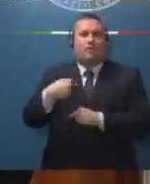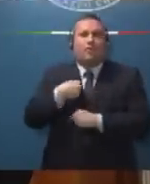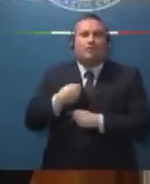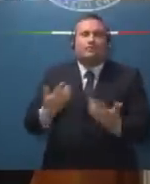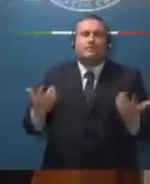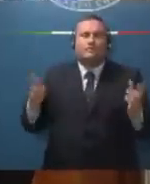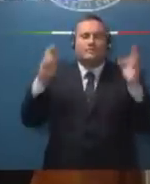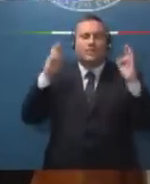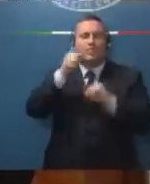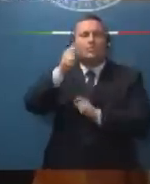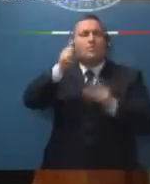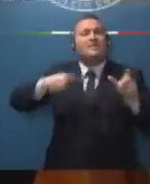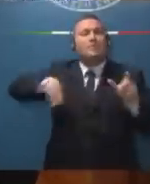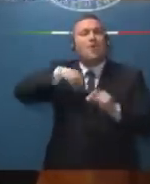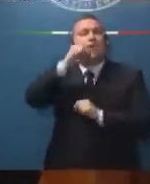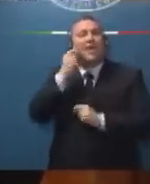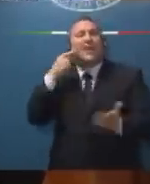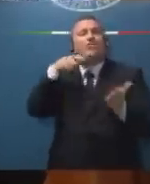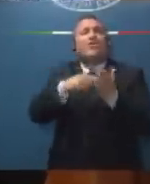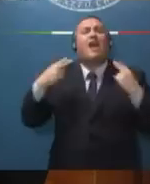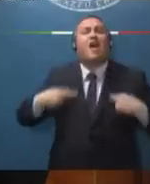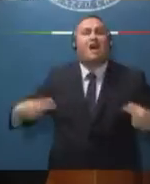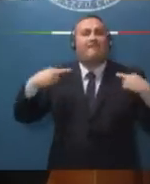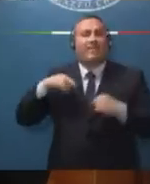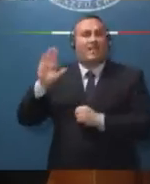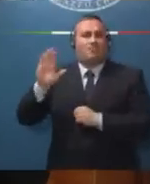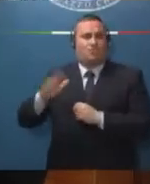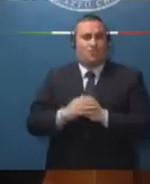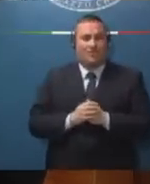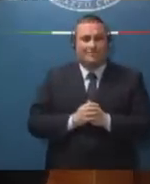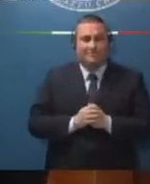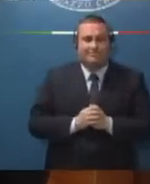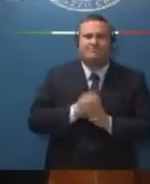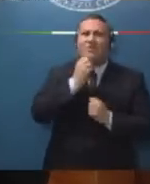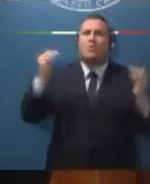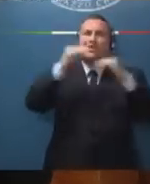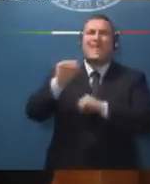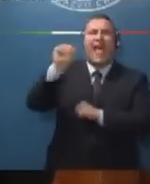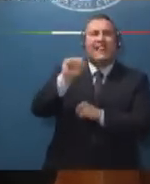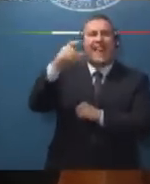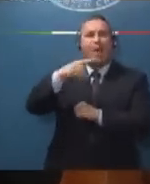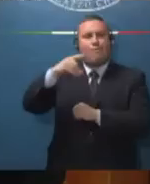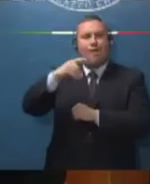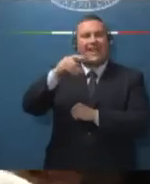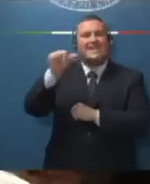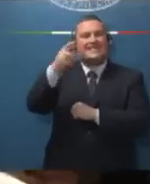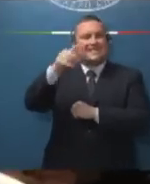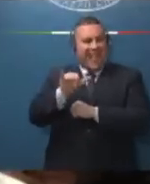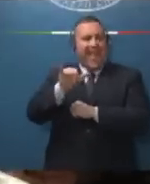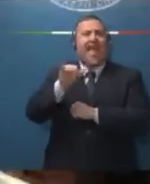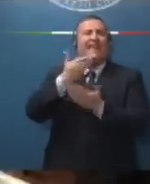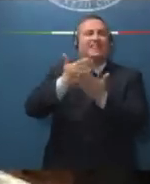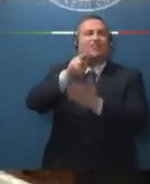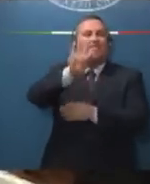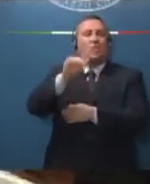tornare a far tornare la nostra gente alla vita Buonasera Andrea Bonini Sky Tg24 presidente